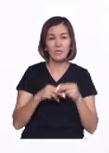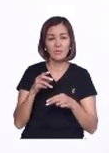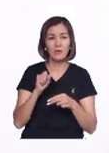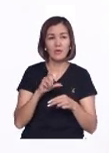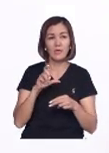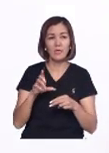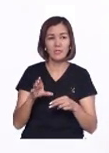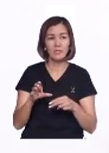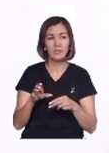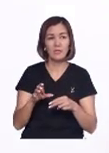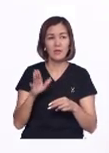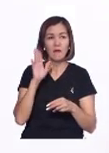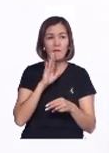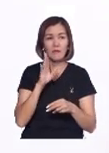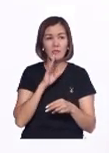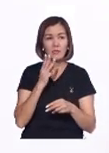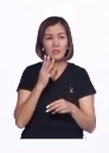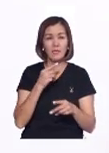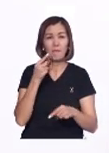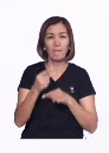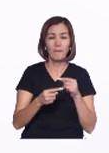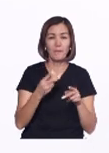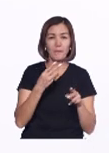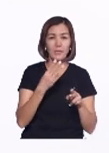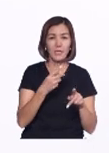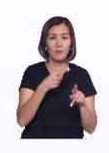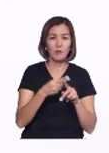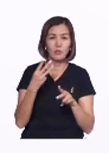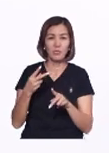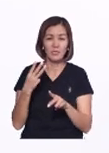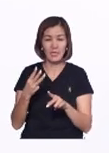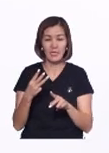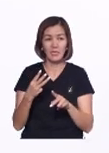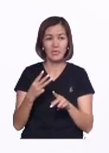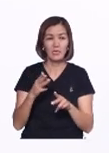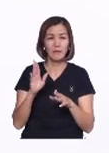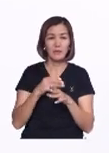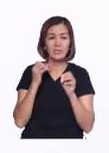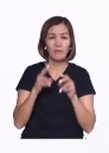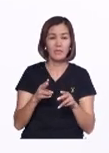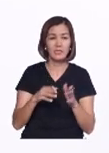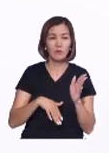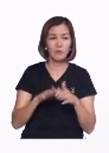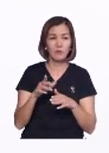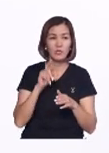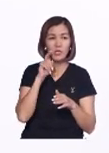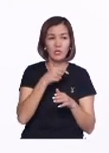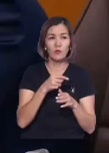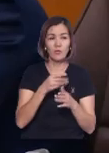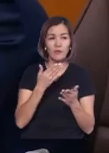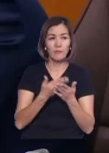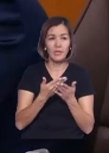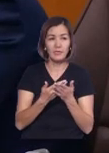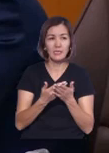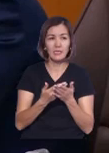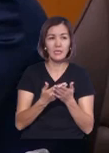Казахстане, это водо-водяные реакторы поколения 3+, имеющие высокий уровень безопасности и улучшенные экономические показатели.